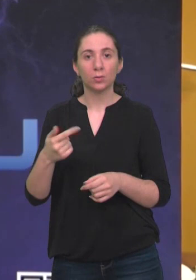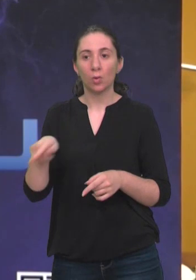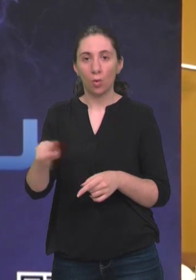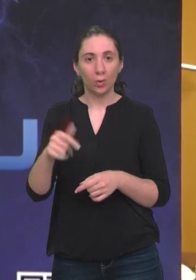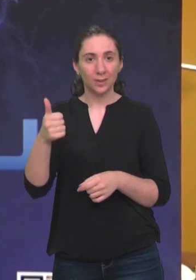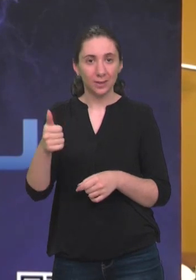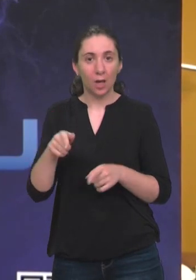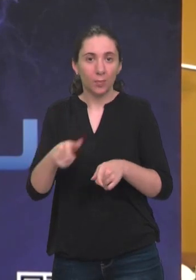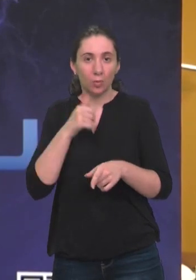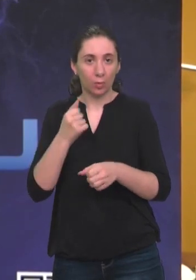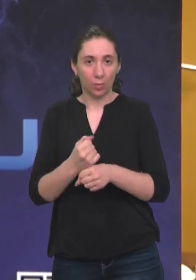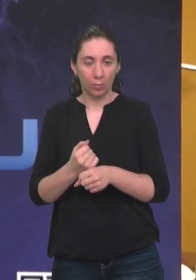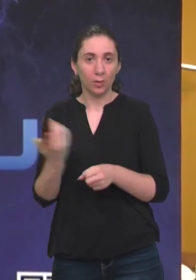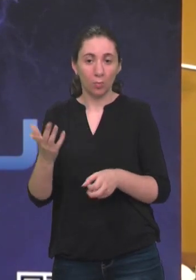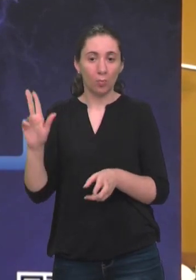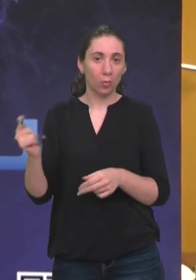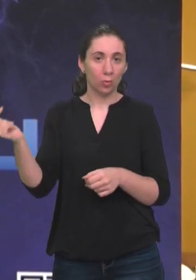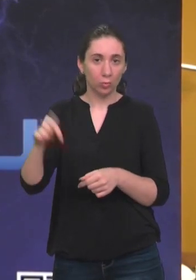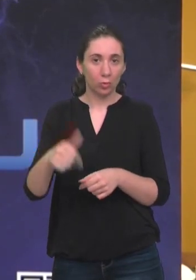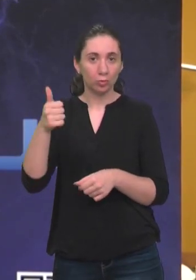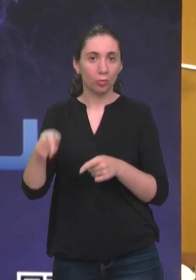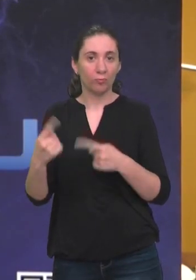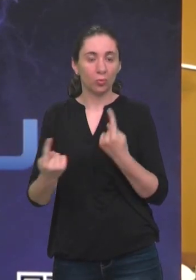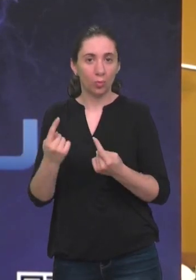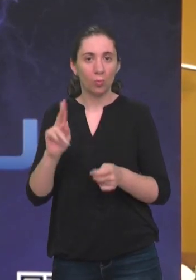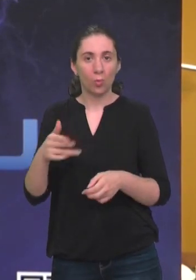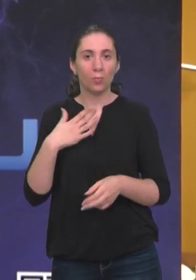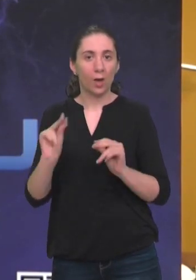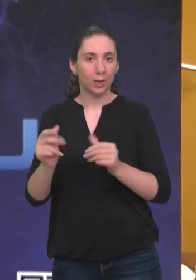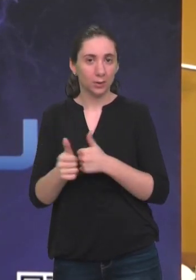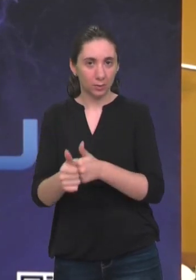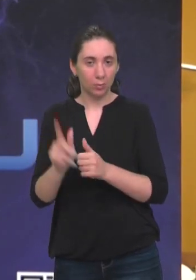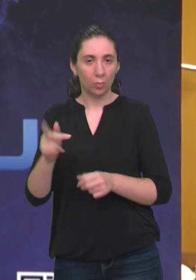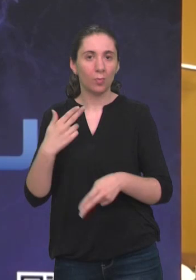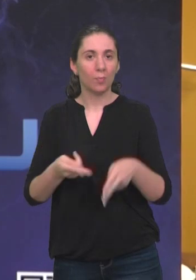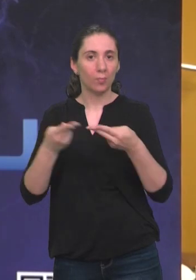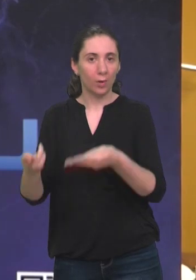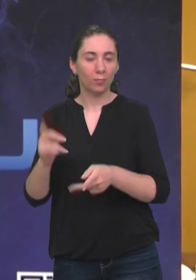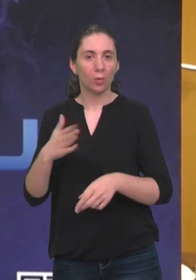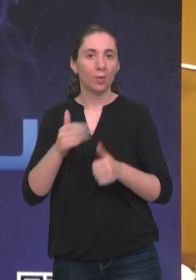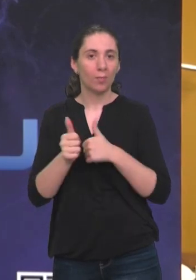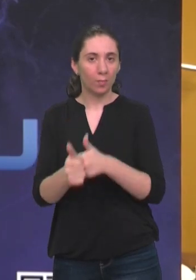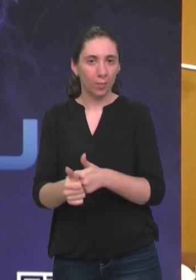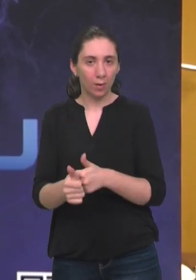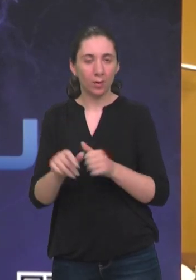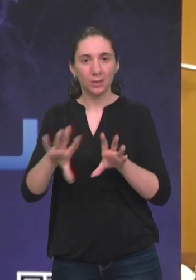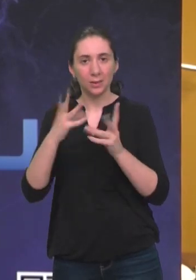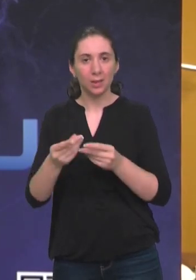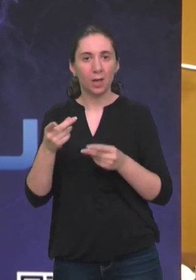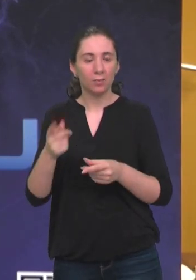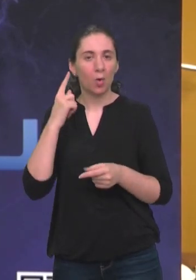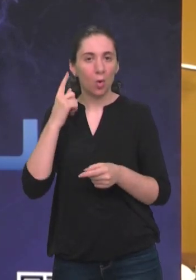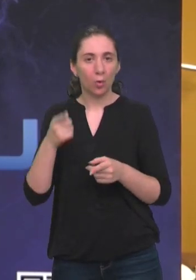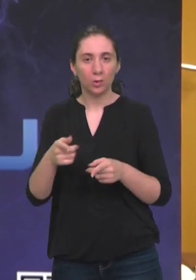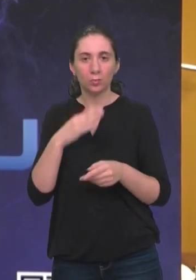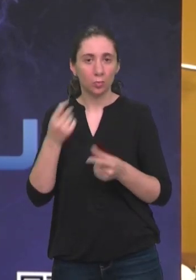sami ne mogu. Da bi mogli doći na ovakvo događanje, oni moraju imati asistenciju, moraju imati prijevoz, moraju imati pratnju. Ta cijela logistika košta jako